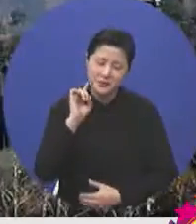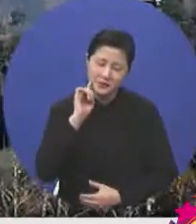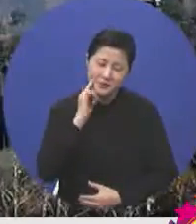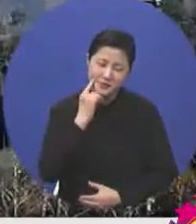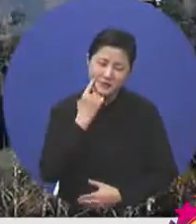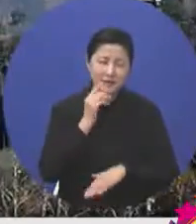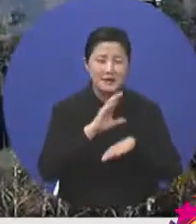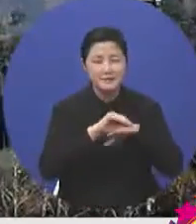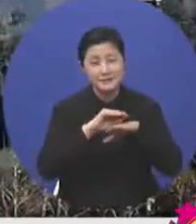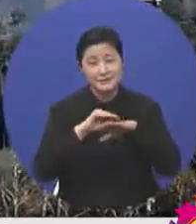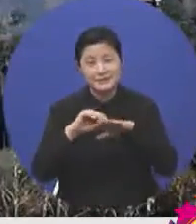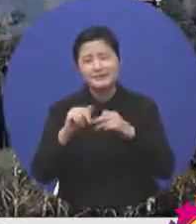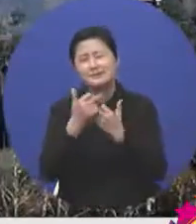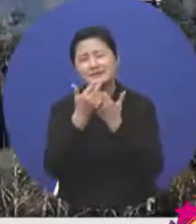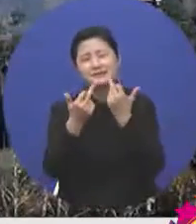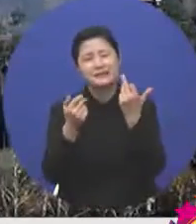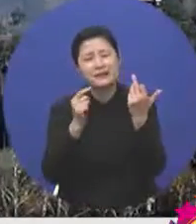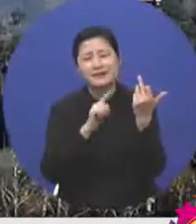어깨 묵은